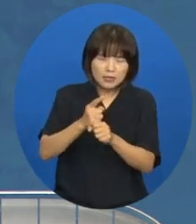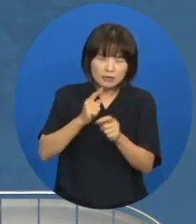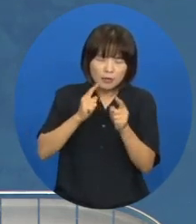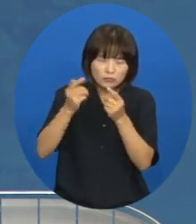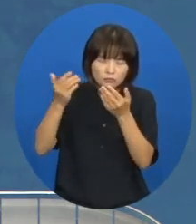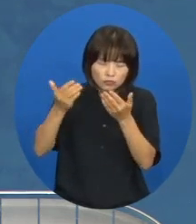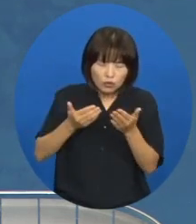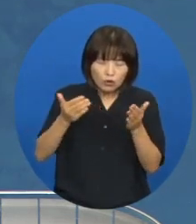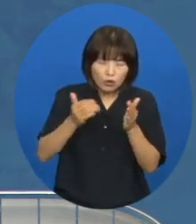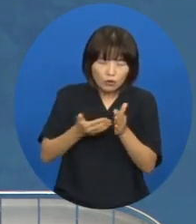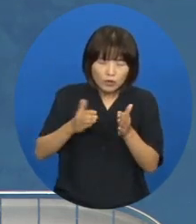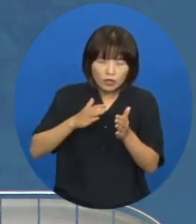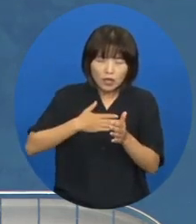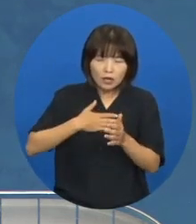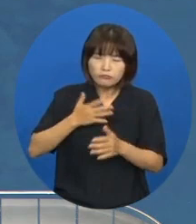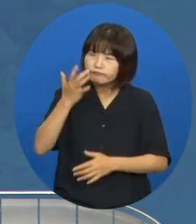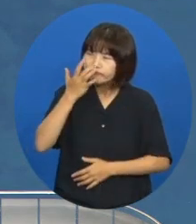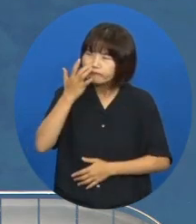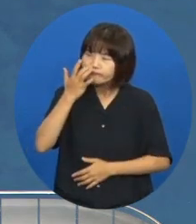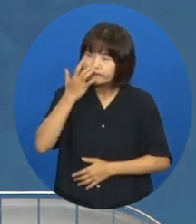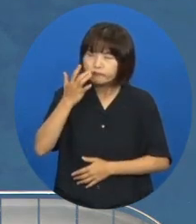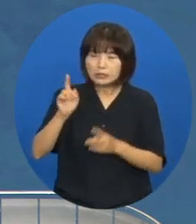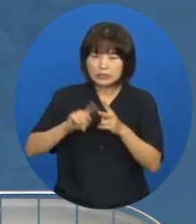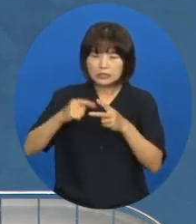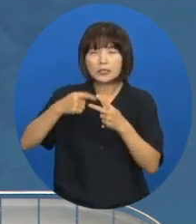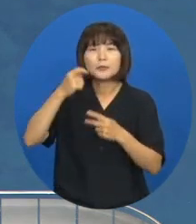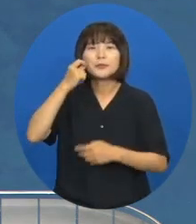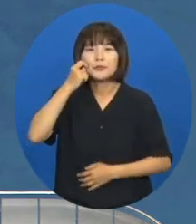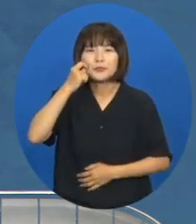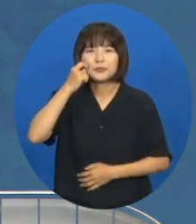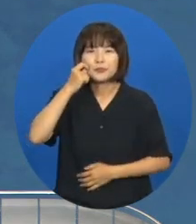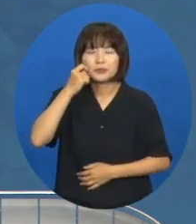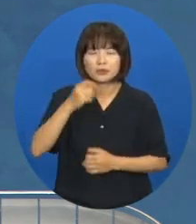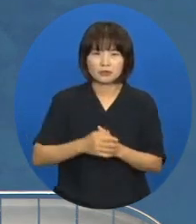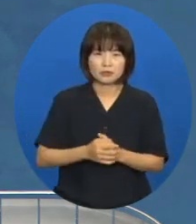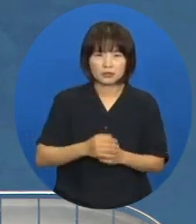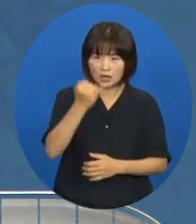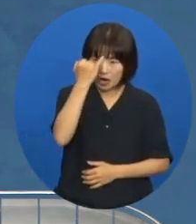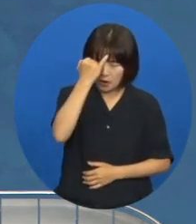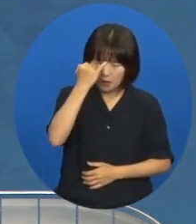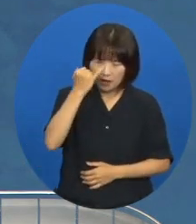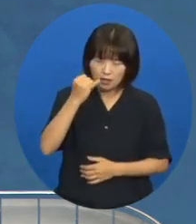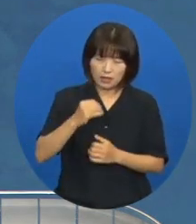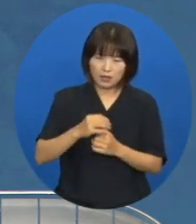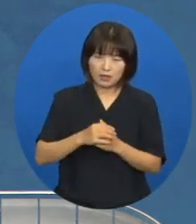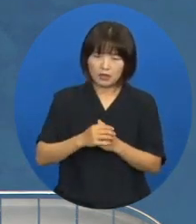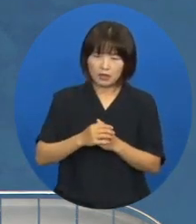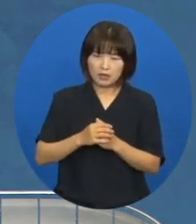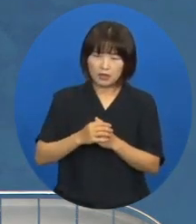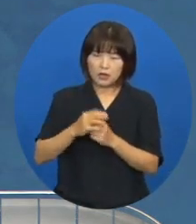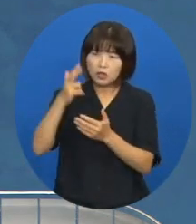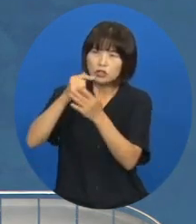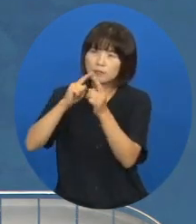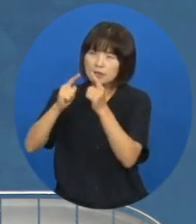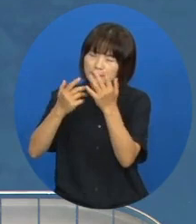걸 제가 못 알아듣고 있었던 하와가 애매하게 주의 말씀을 알던